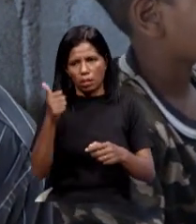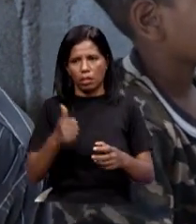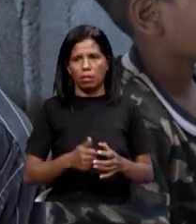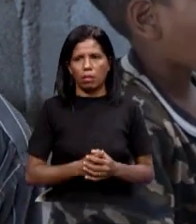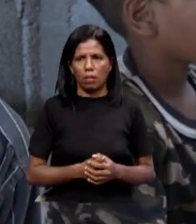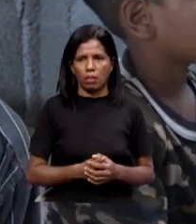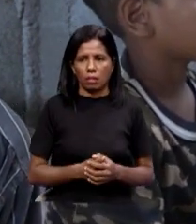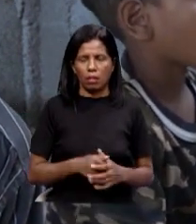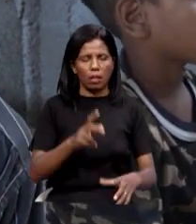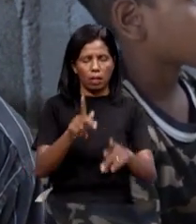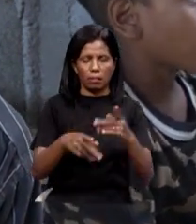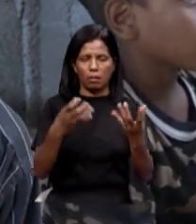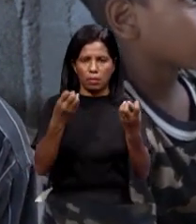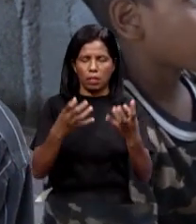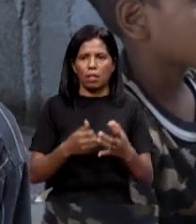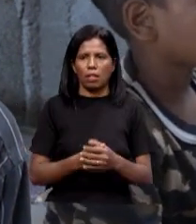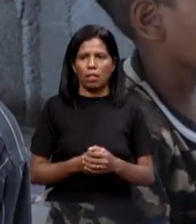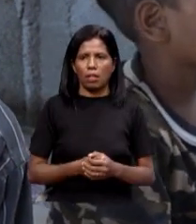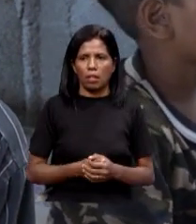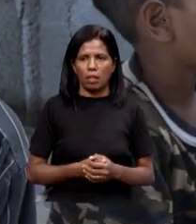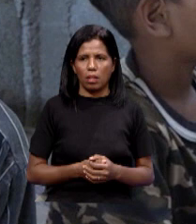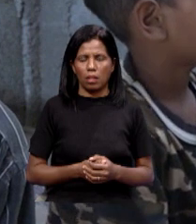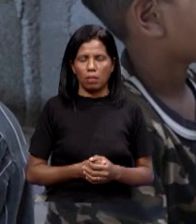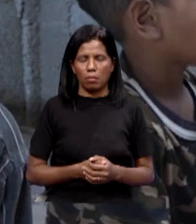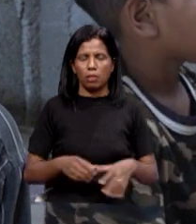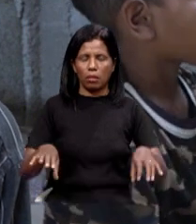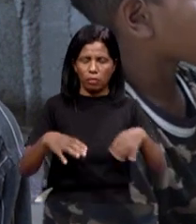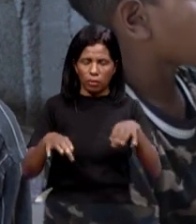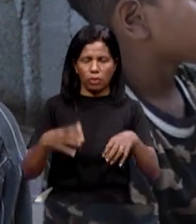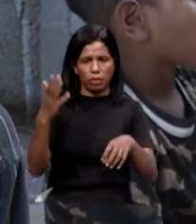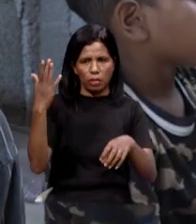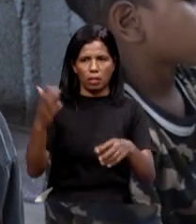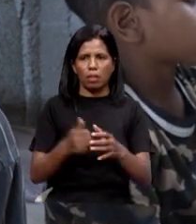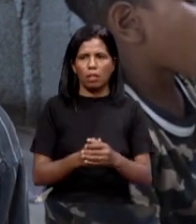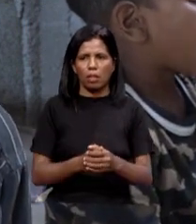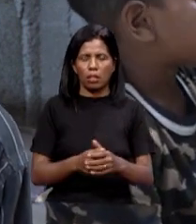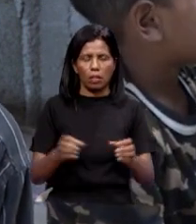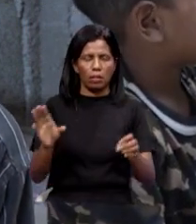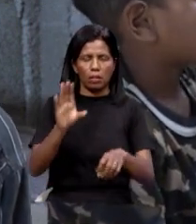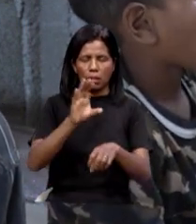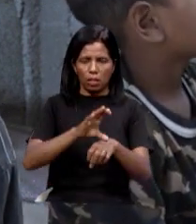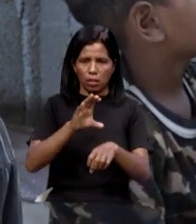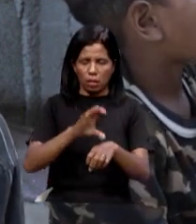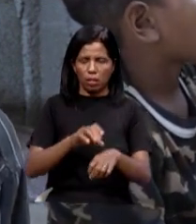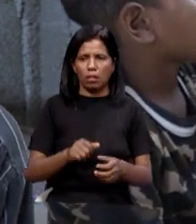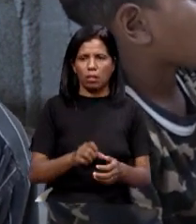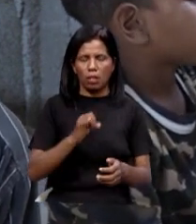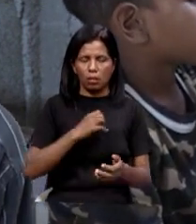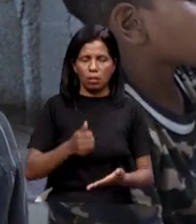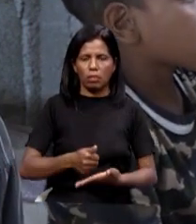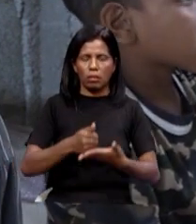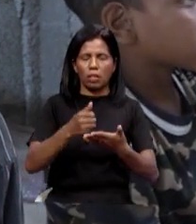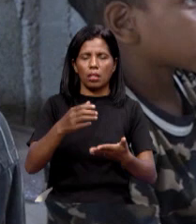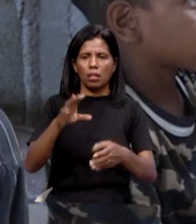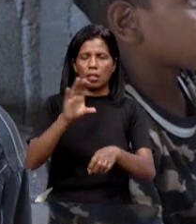mahau mai sake ma bara. Kota sakristau na ni, nia los sakata kista ka. Sela loro be